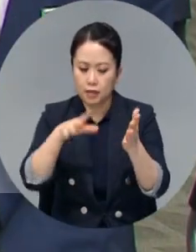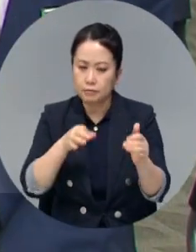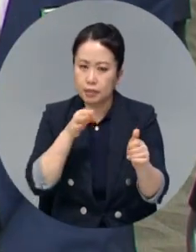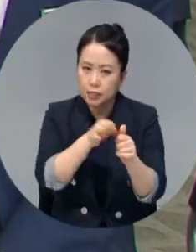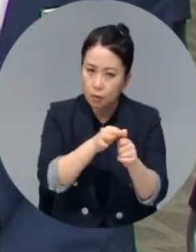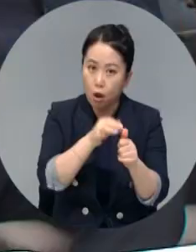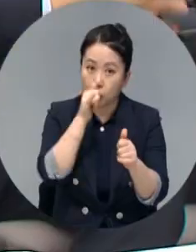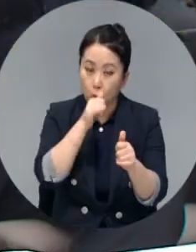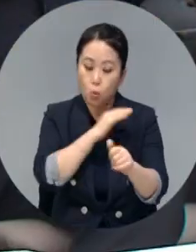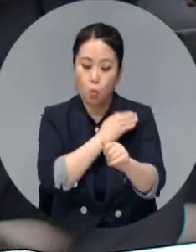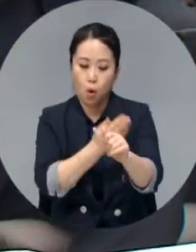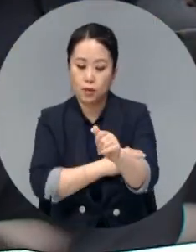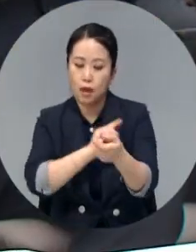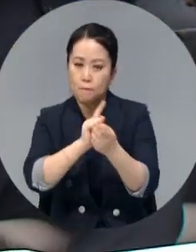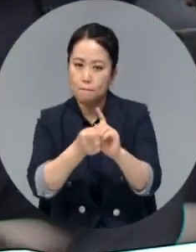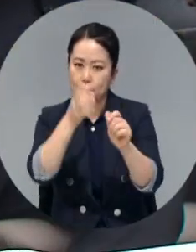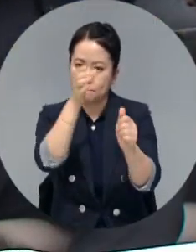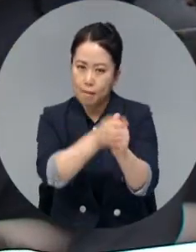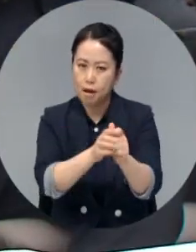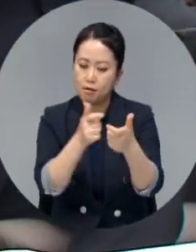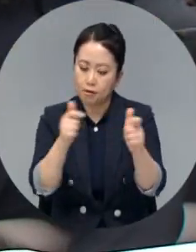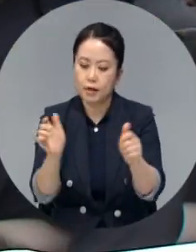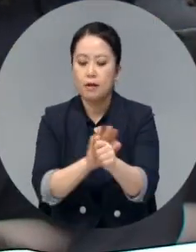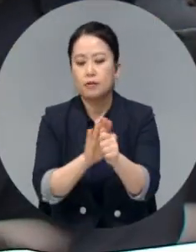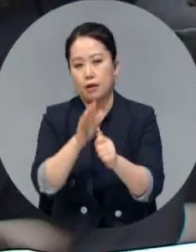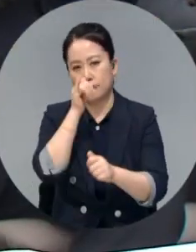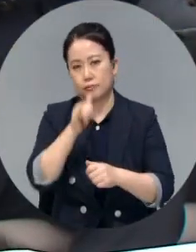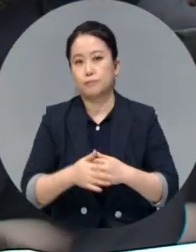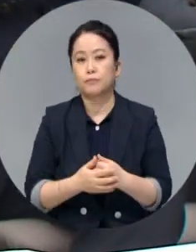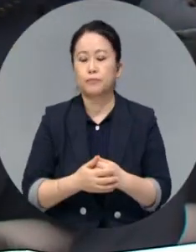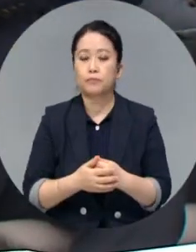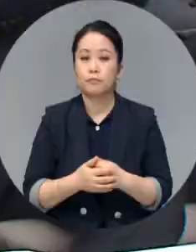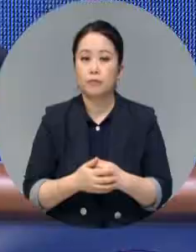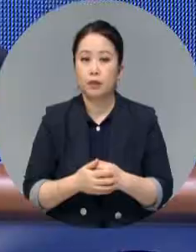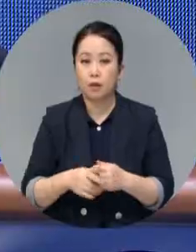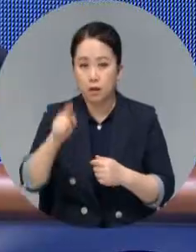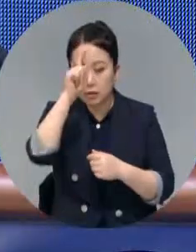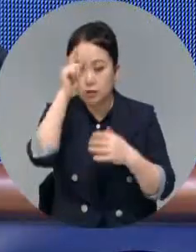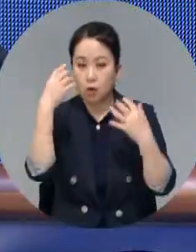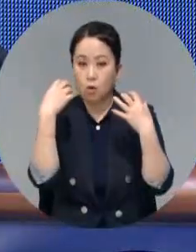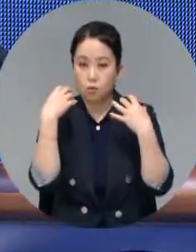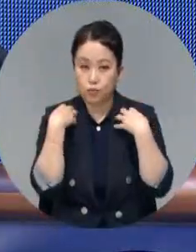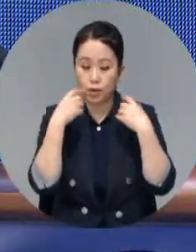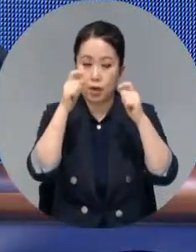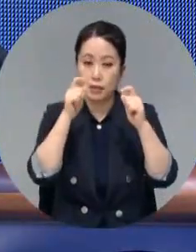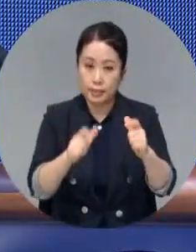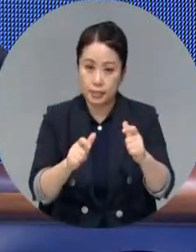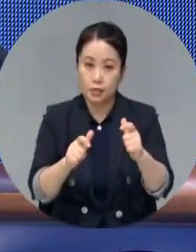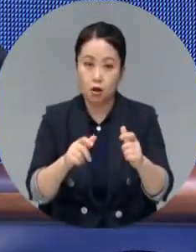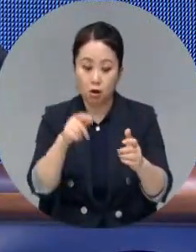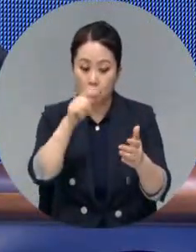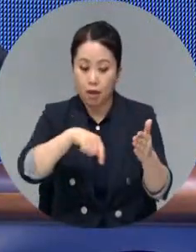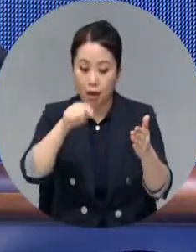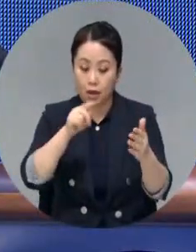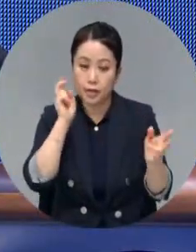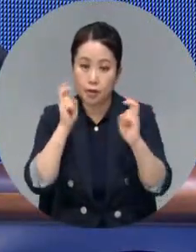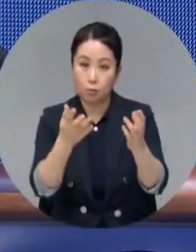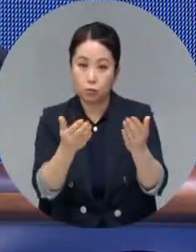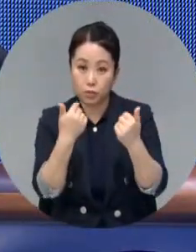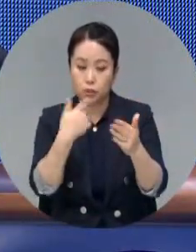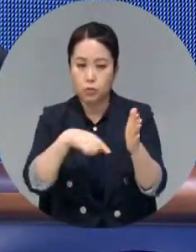권한 이양 등 다양한 혜택들이 수반됩니다. 정부는 지역의 기업 유치를 위한 세제